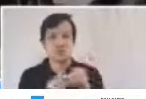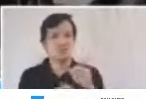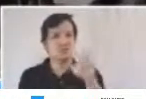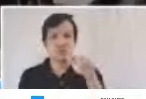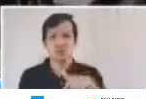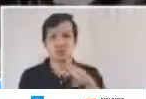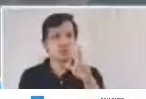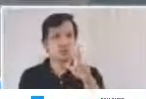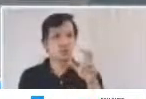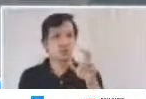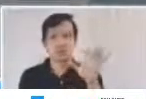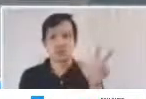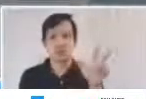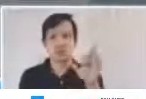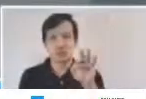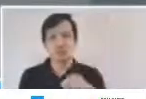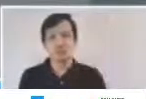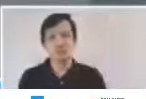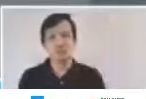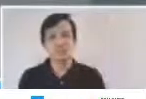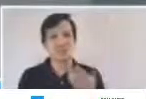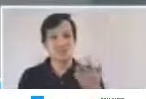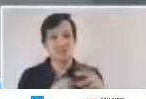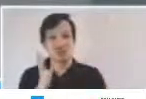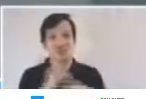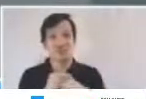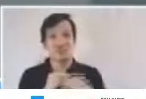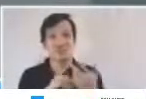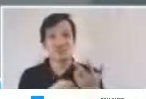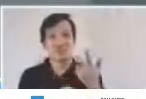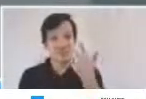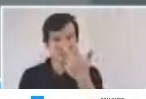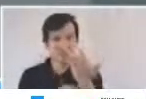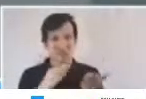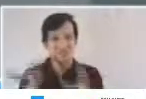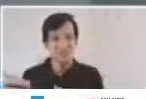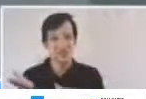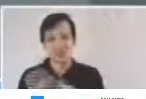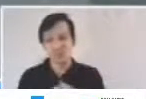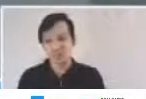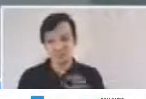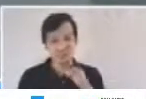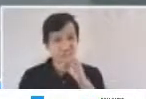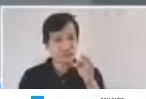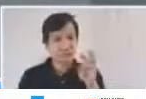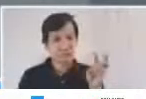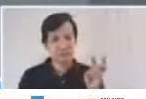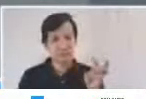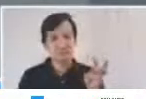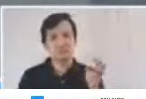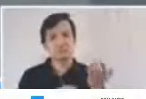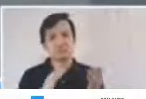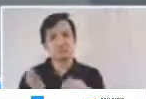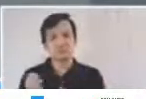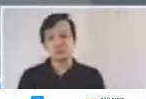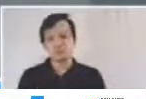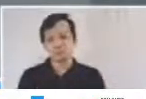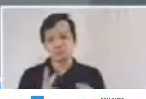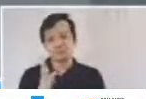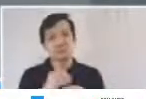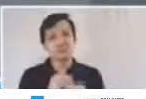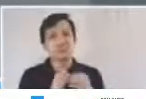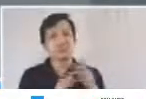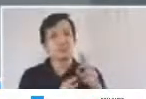92,674 na ang kabuuang kaso ng COVID-19 kung saan 2,805 ang namatay mula sa sakit na